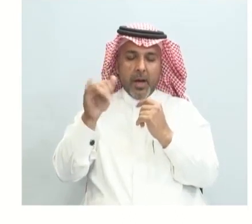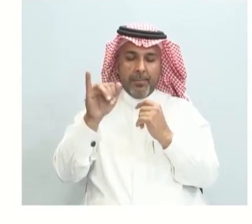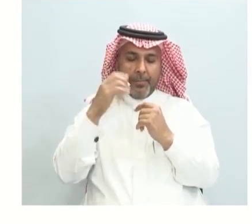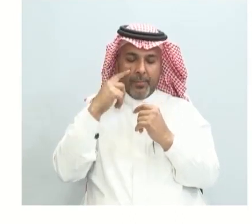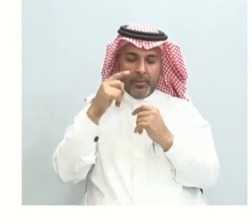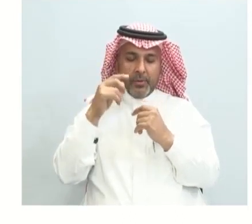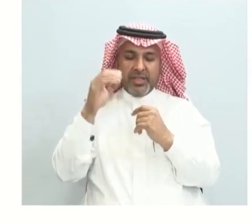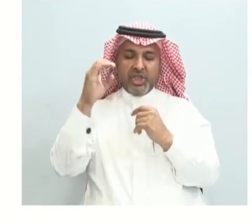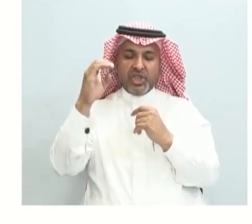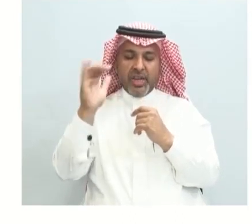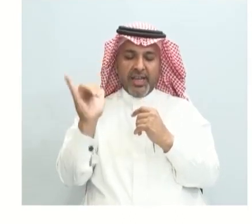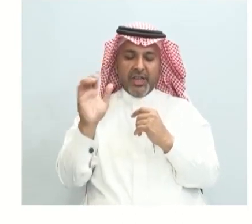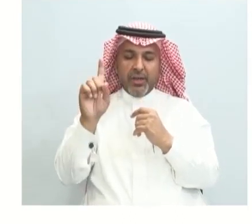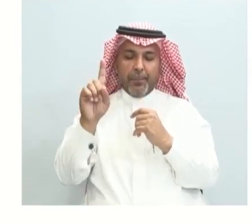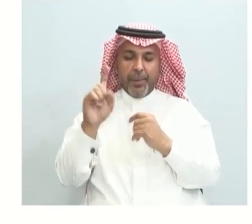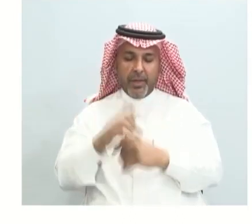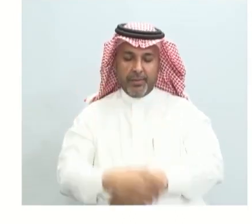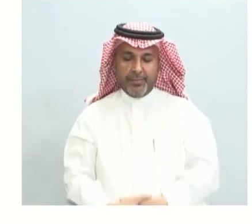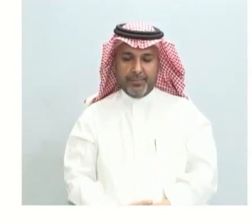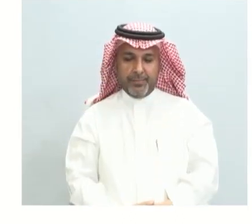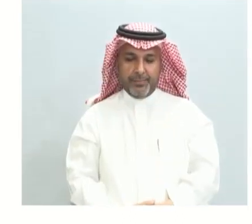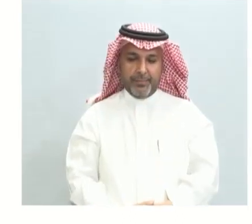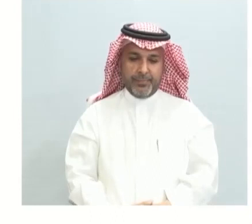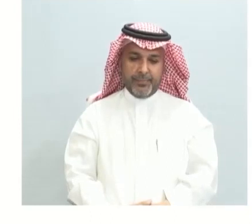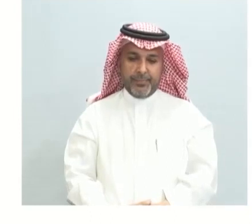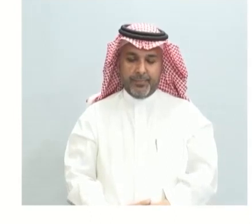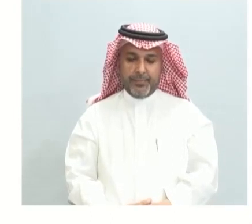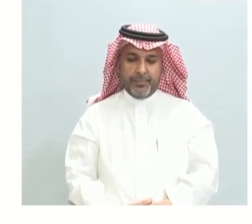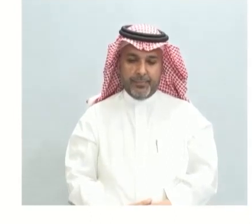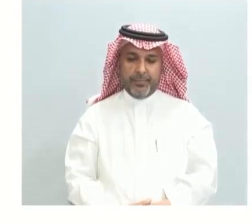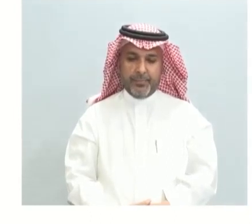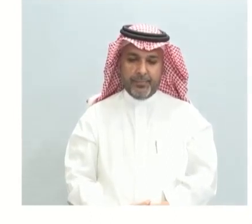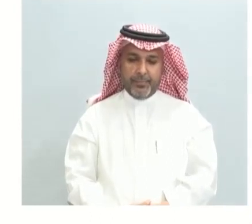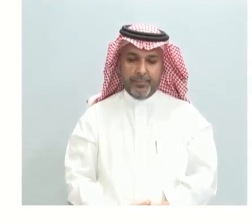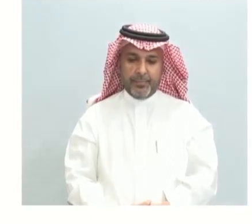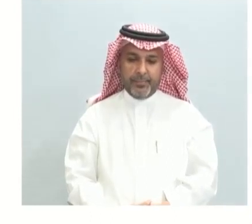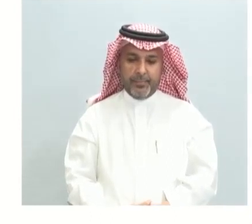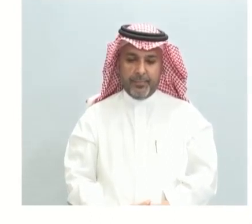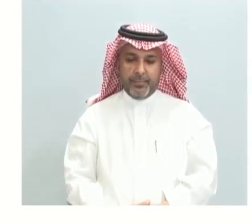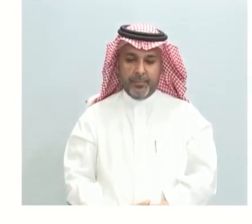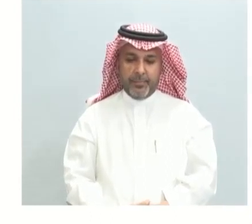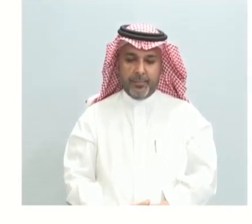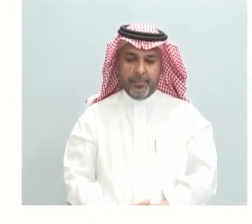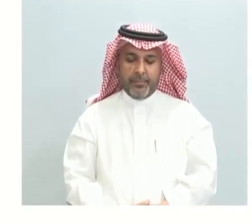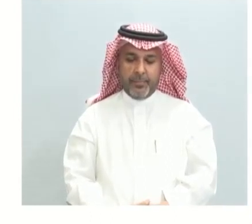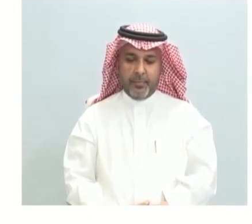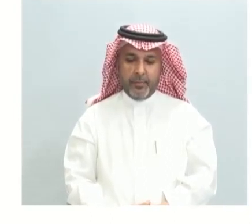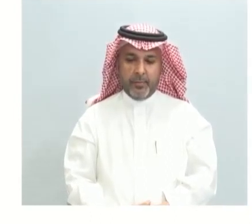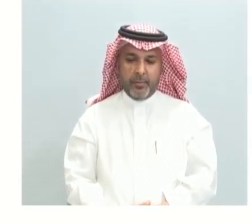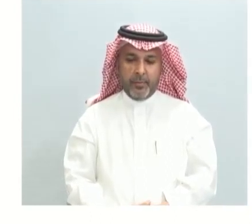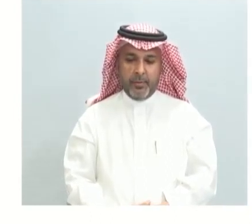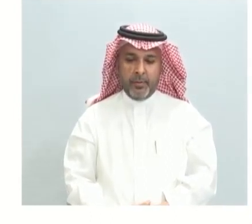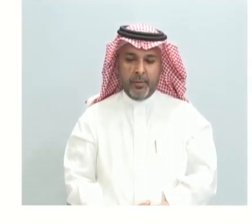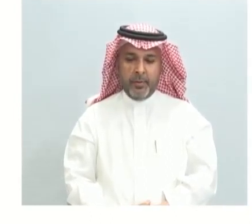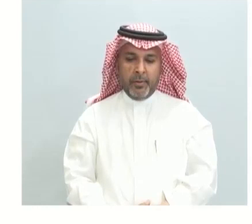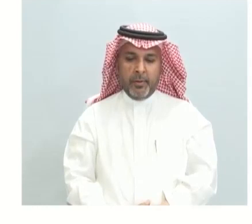نبدا بالزاويه الاصغر واطبق قانون الجيب الان اللي هو عباره عن ايش بقول والله